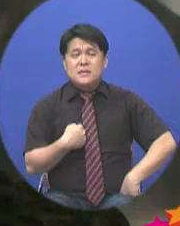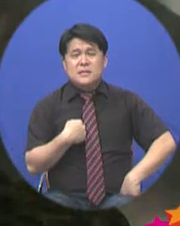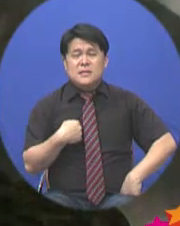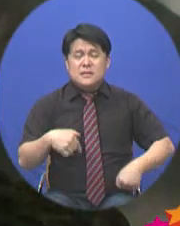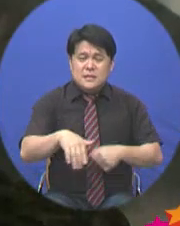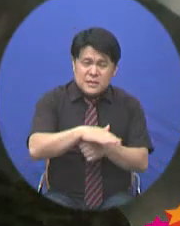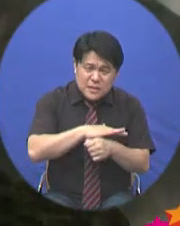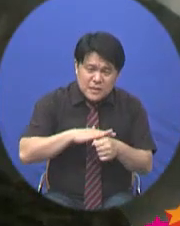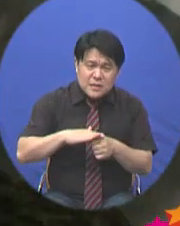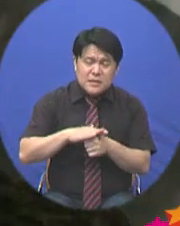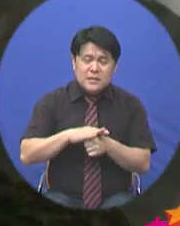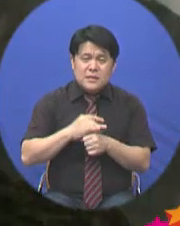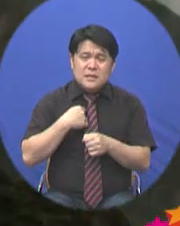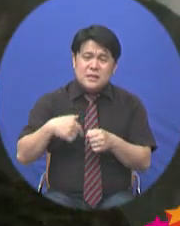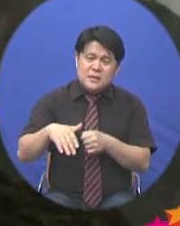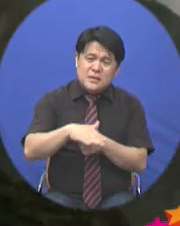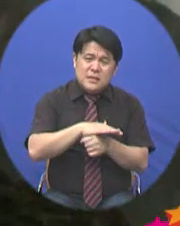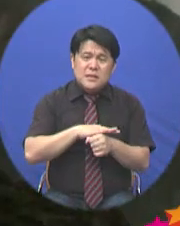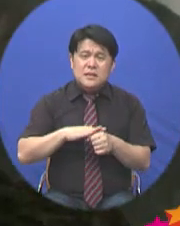사랑한다